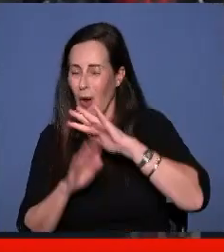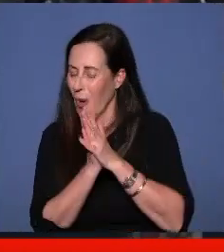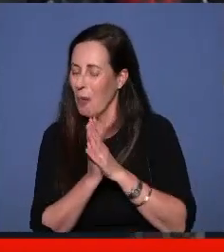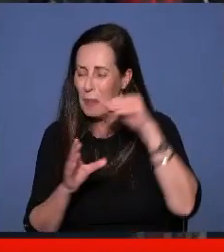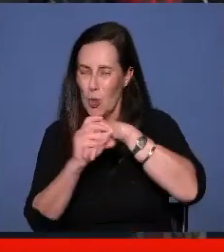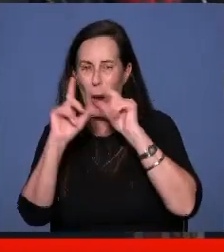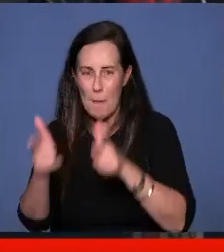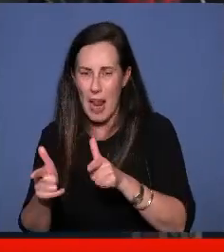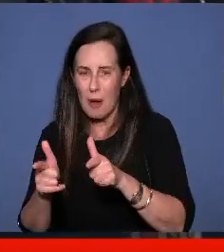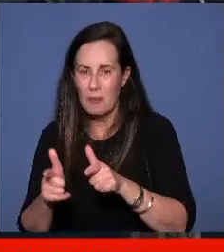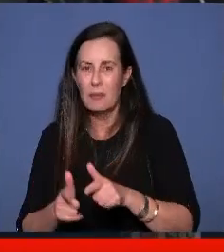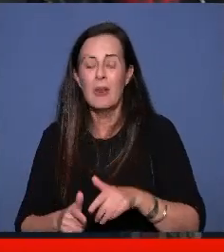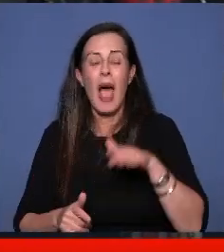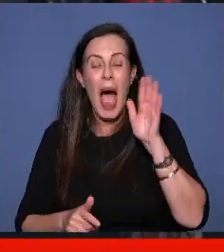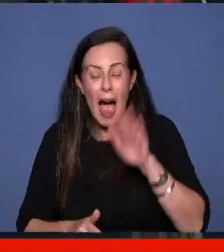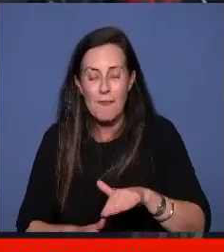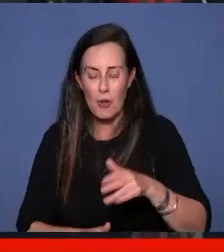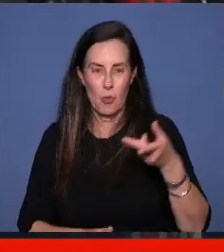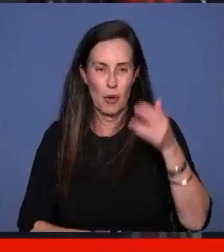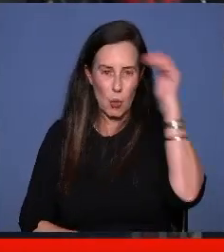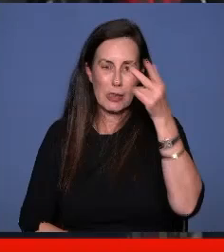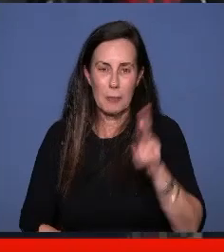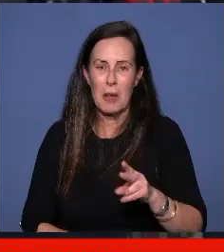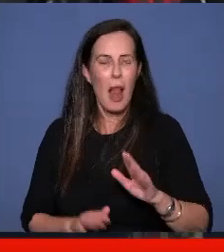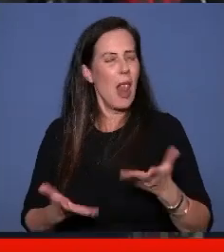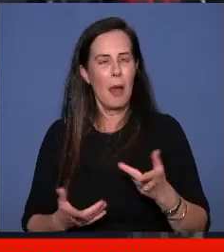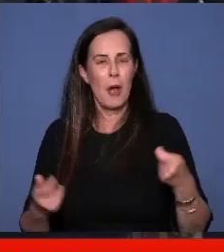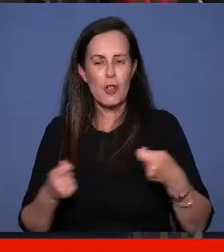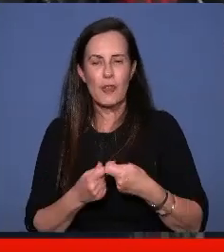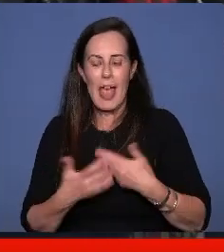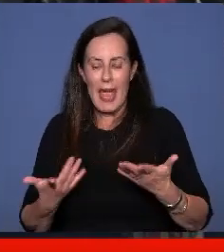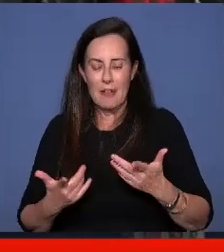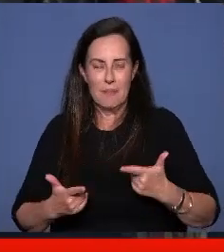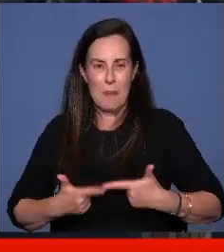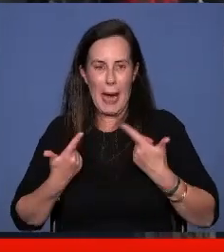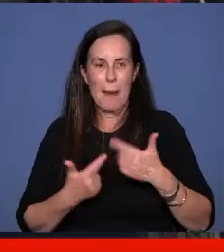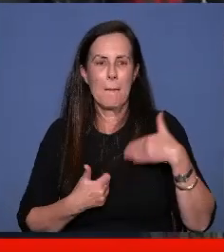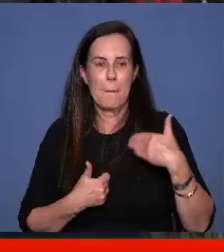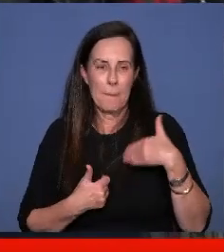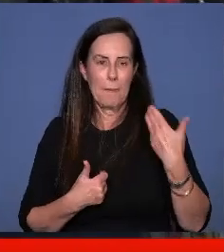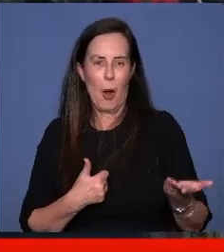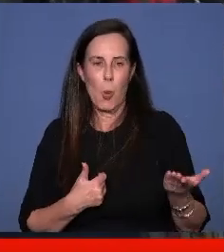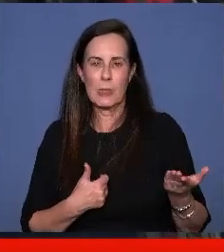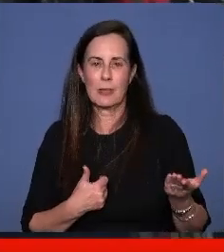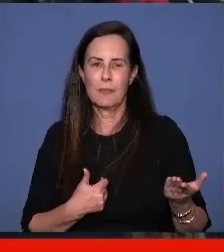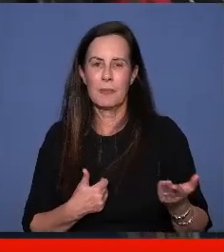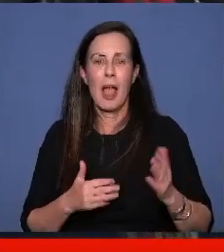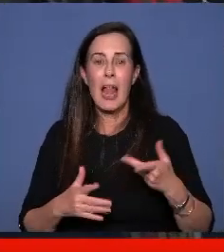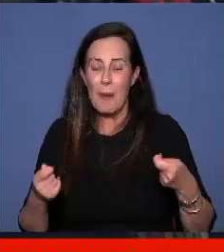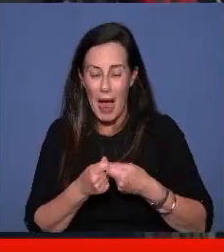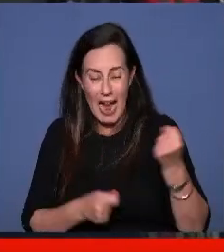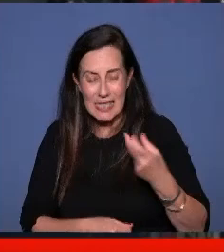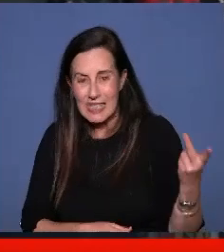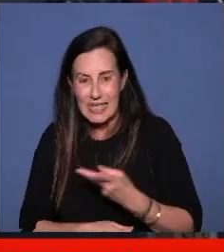הקרב עד כדי חירוף הנפש, מדוע שותפות זו לא תהיה בחיים עצמם? מדוע שהברית